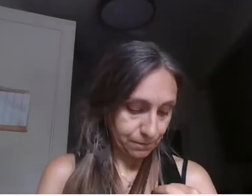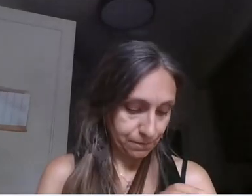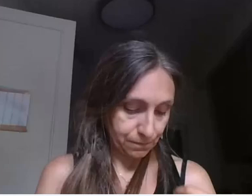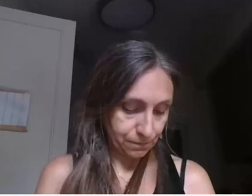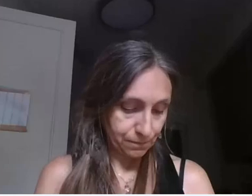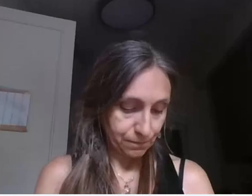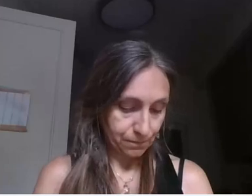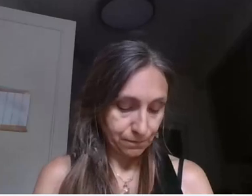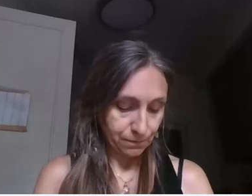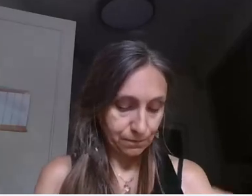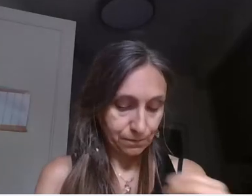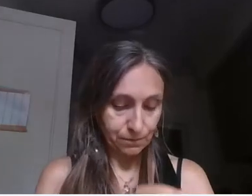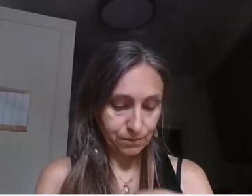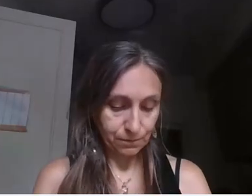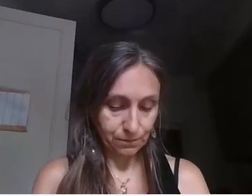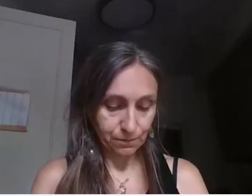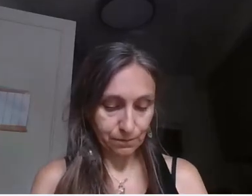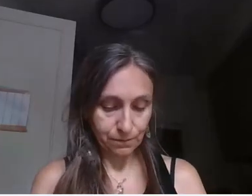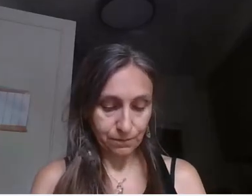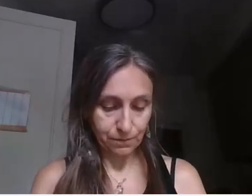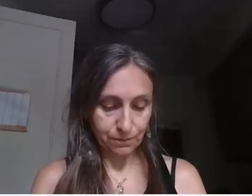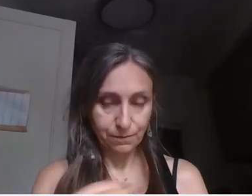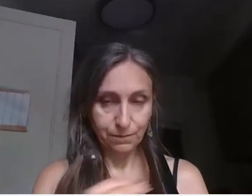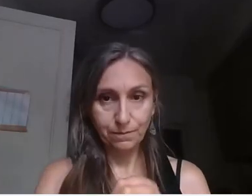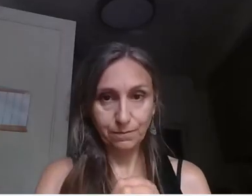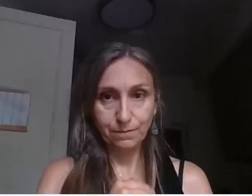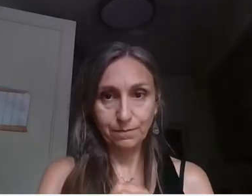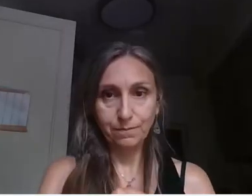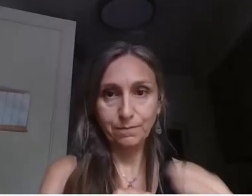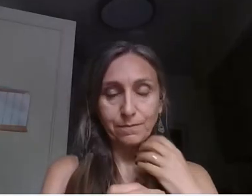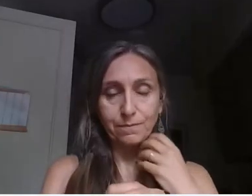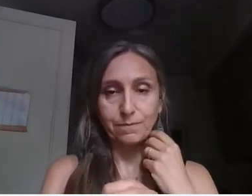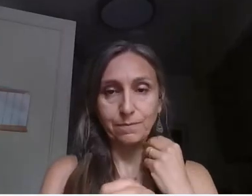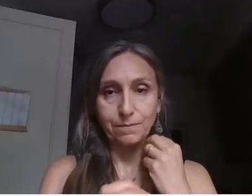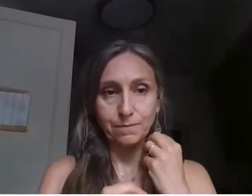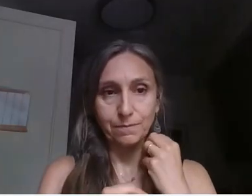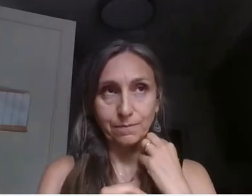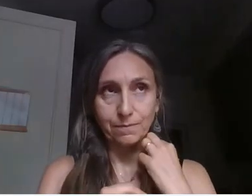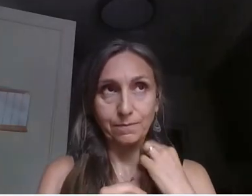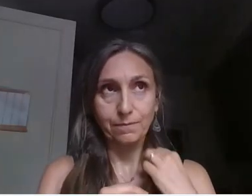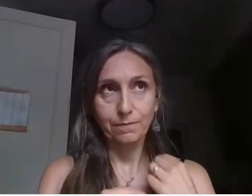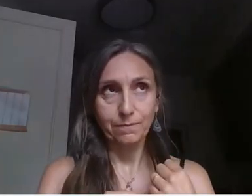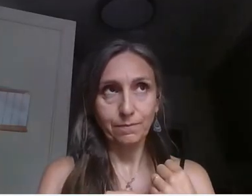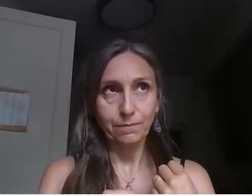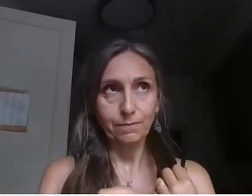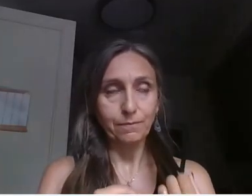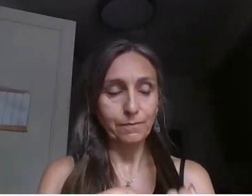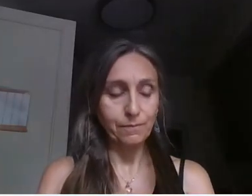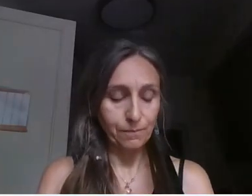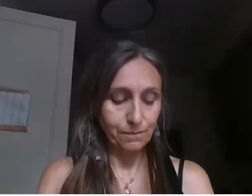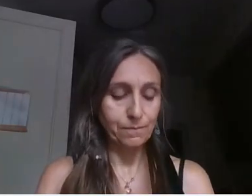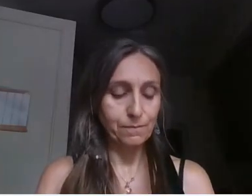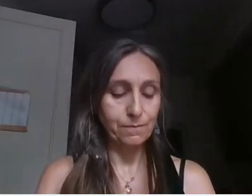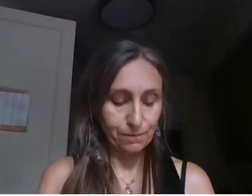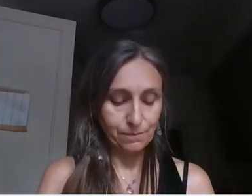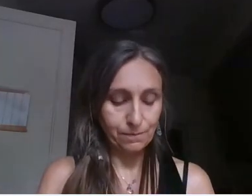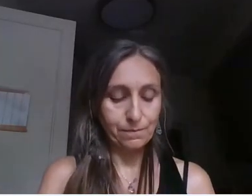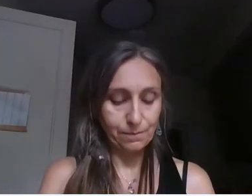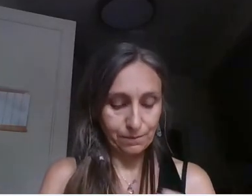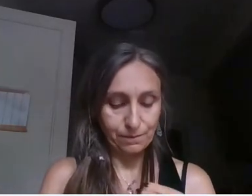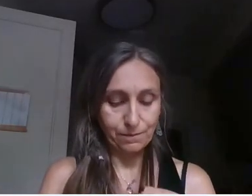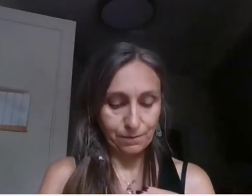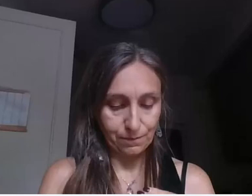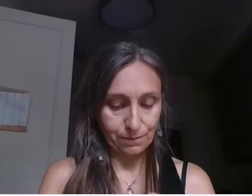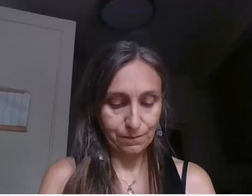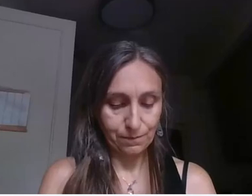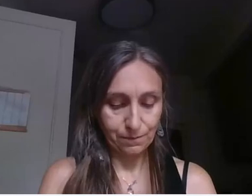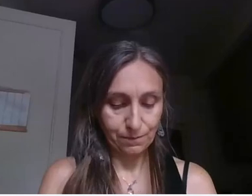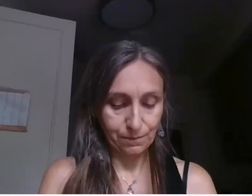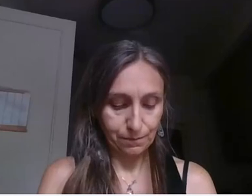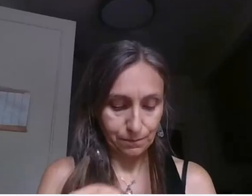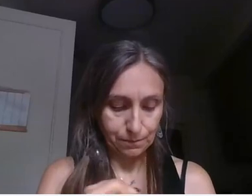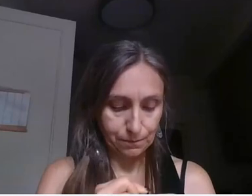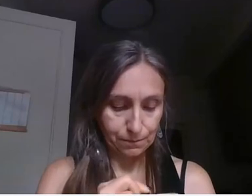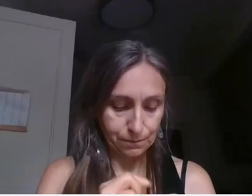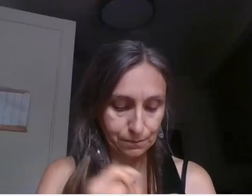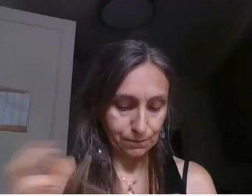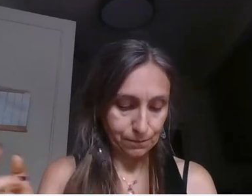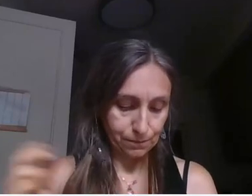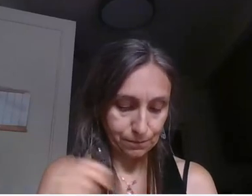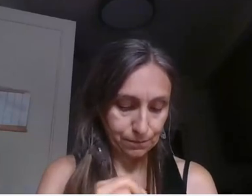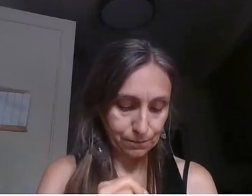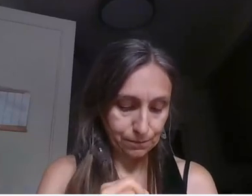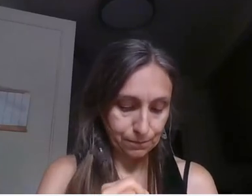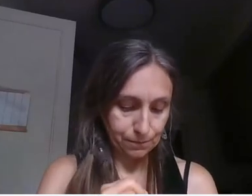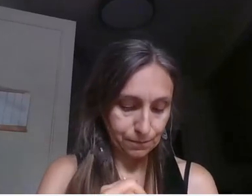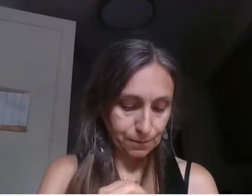dell'ecosistema Google dice esplicitamente che l'utilizzo di quelle informazioni, di tutti i dati, lo